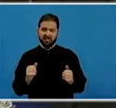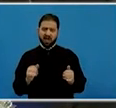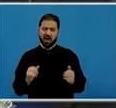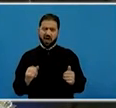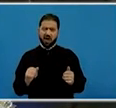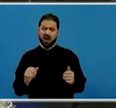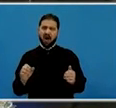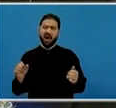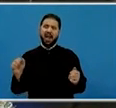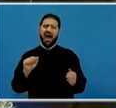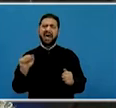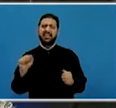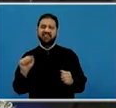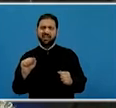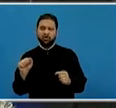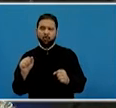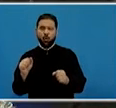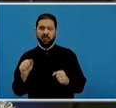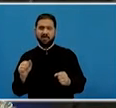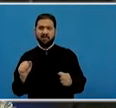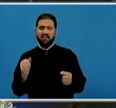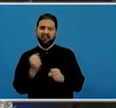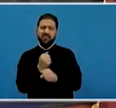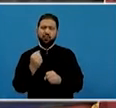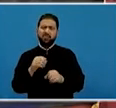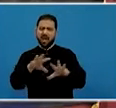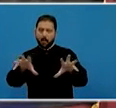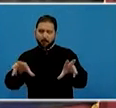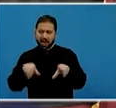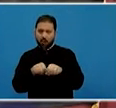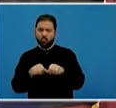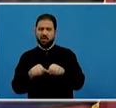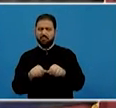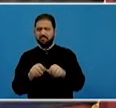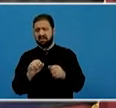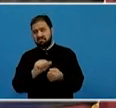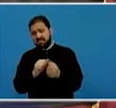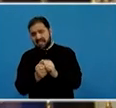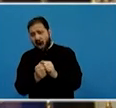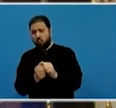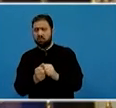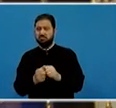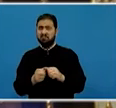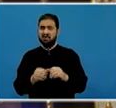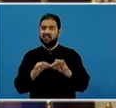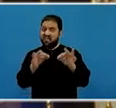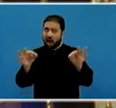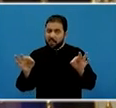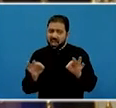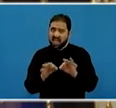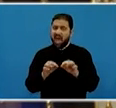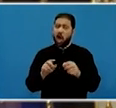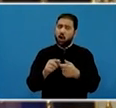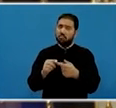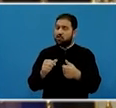al activităților, unor simple activități desfășurate în comun sau al unor relații de rudenie și care, dacă mai are în componența